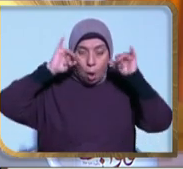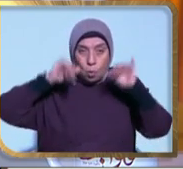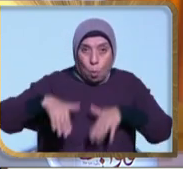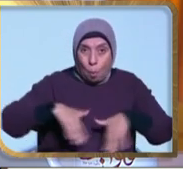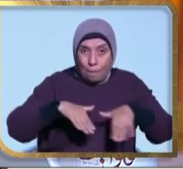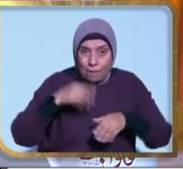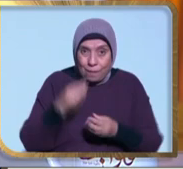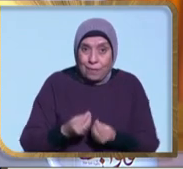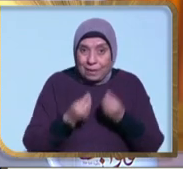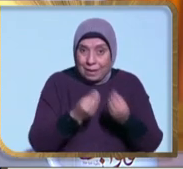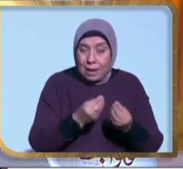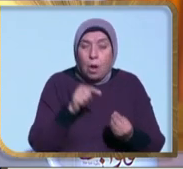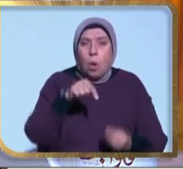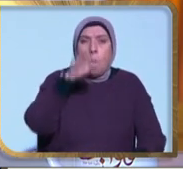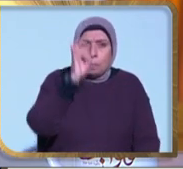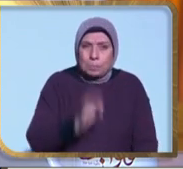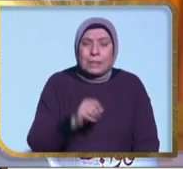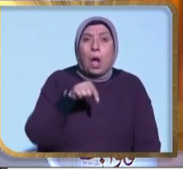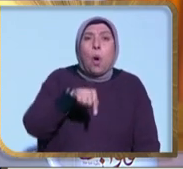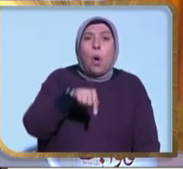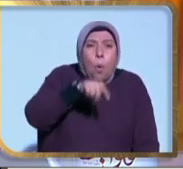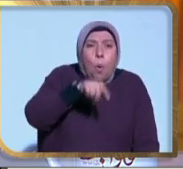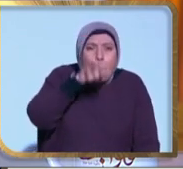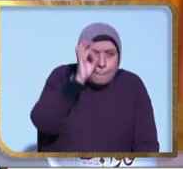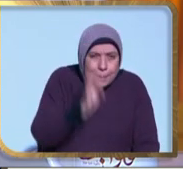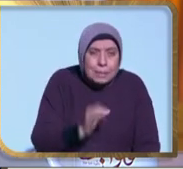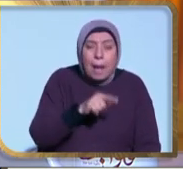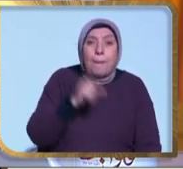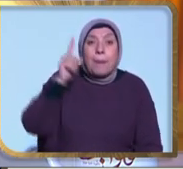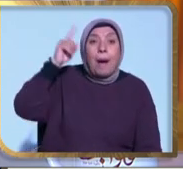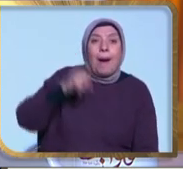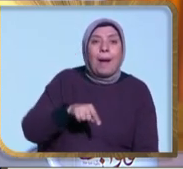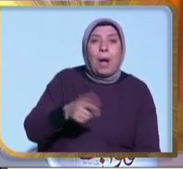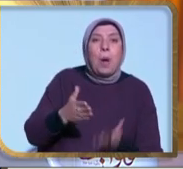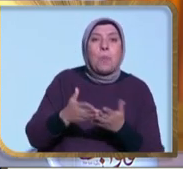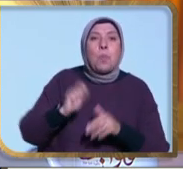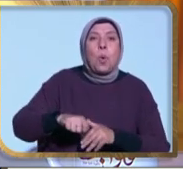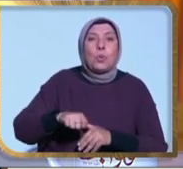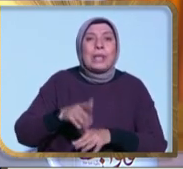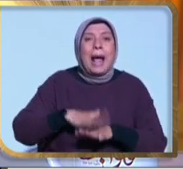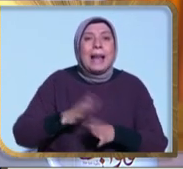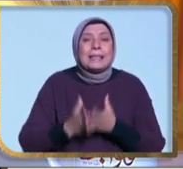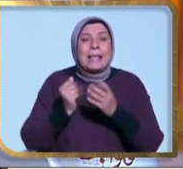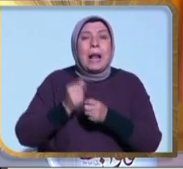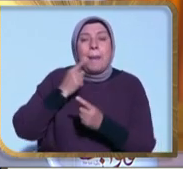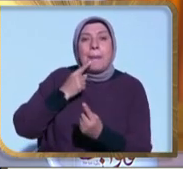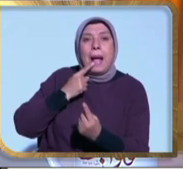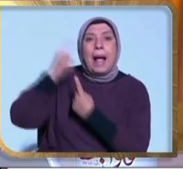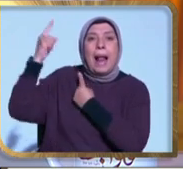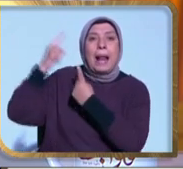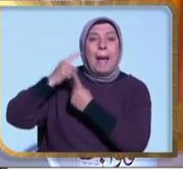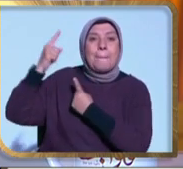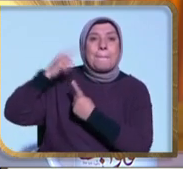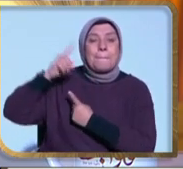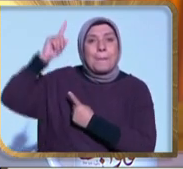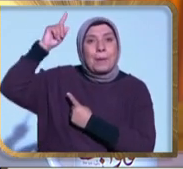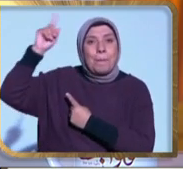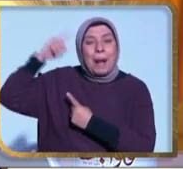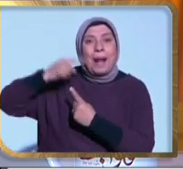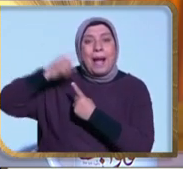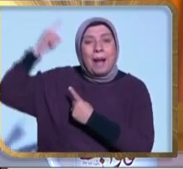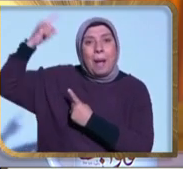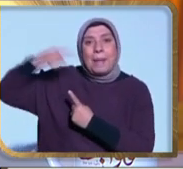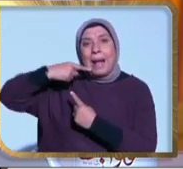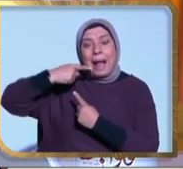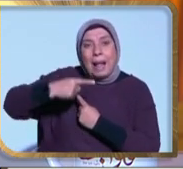في ذلك اليوم هو اليوم اللي كلم فيه سيدنا موسى ربه كان اتم ال 40 يوم عباده او 40 ليله